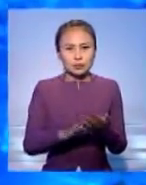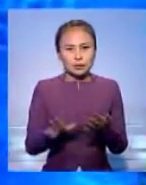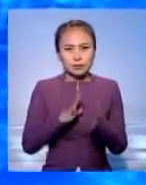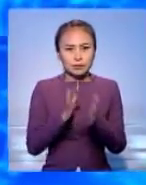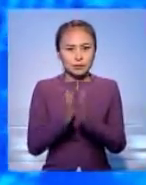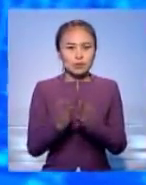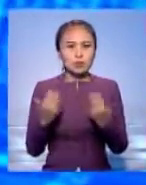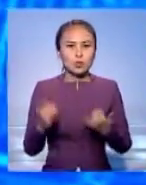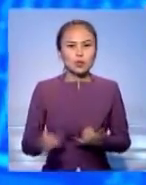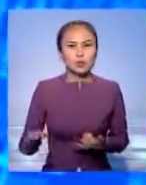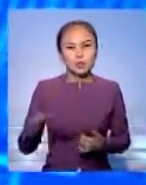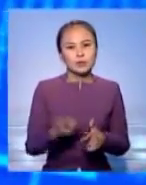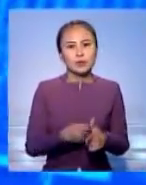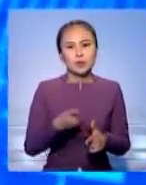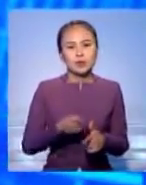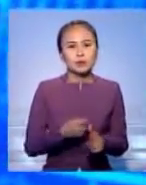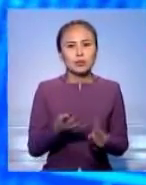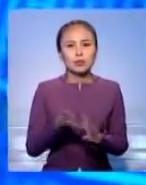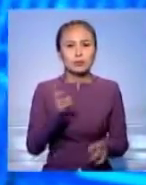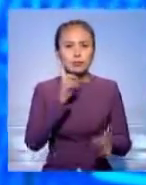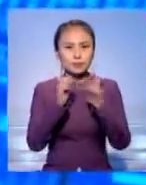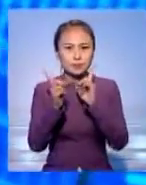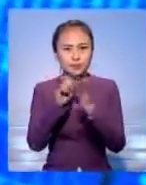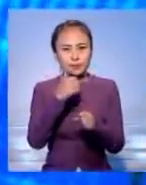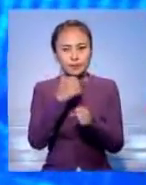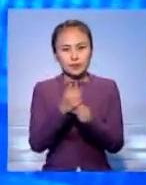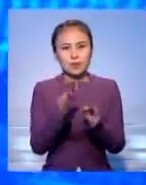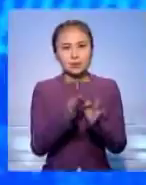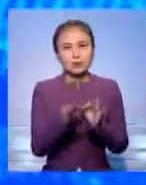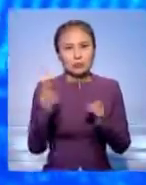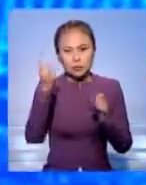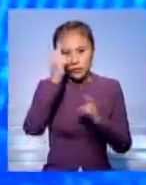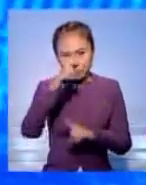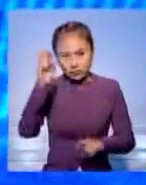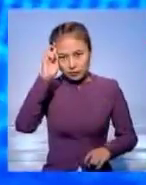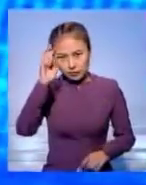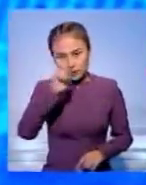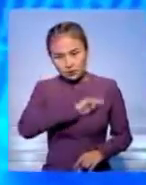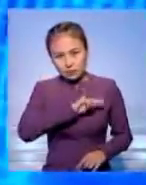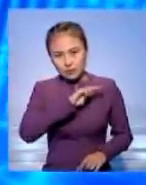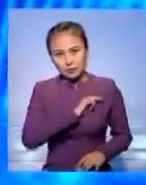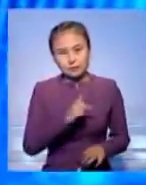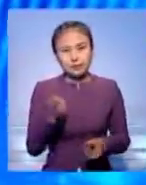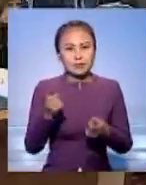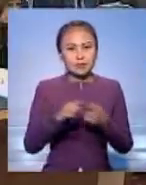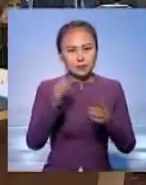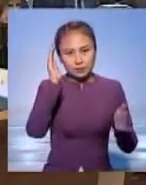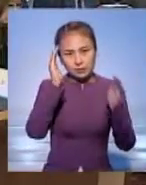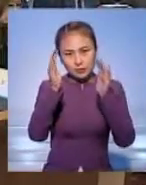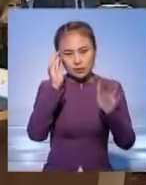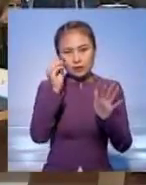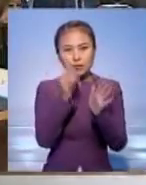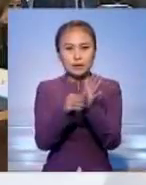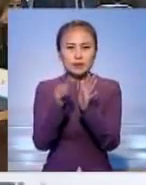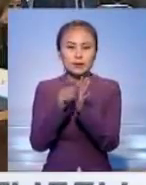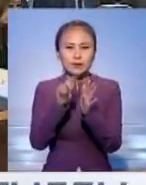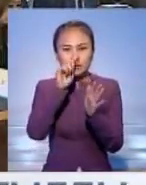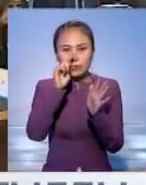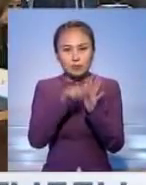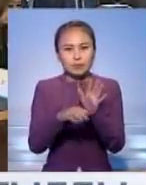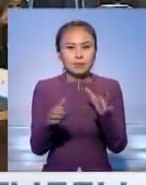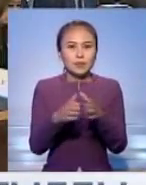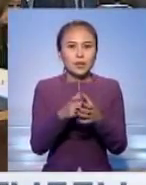ұсынған. Бұл туралы бүгін облыс әкімдігінің кезекті отырысында аймақ басшысы мәлімдеді. Сондай-ақ мемлекеттік қызмет істері және сыбайлас жемқорлыққа қарсы